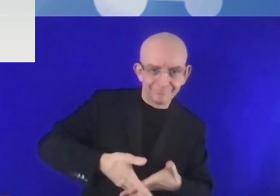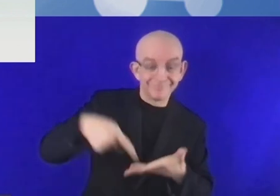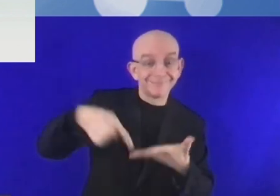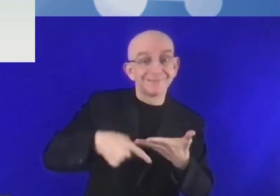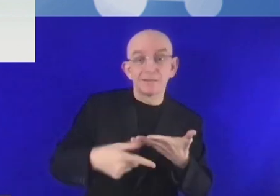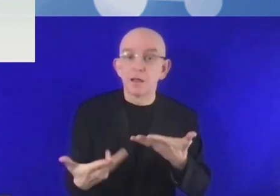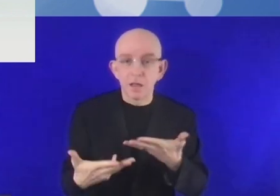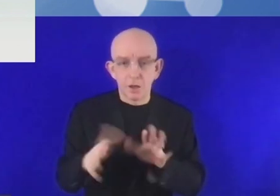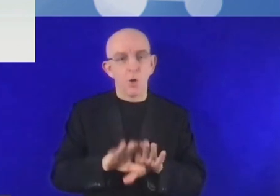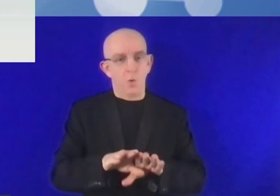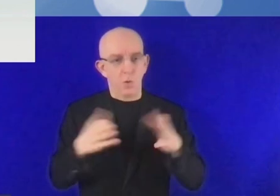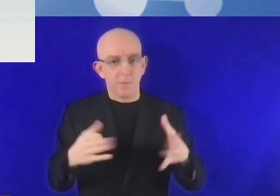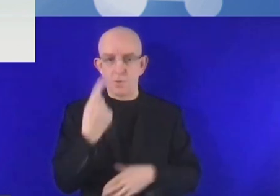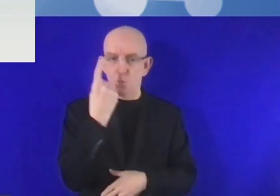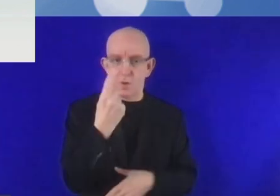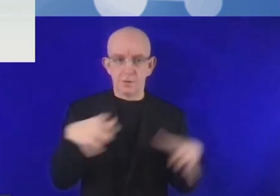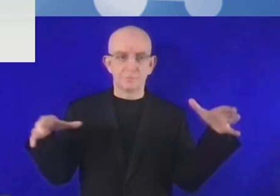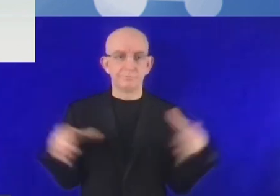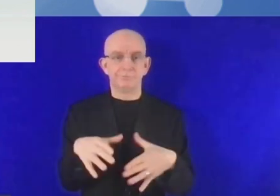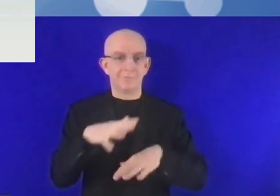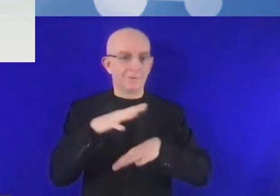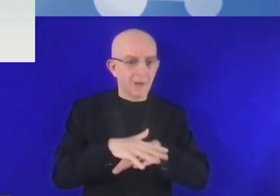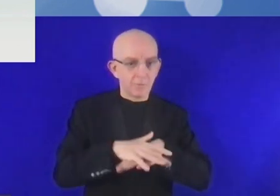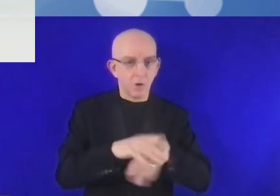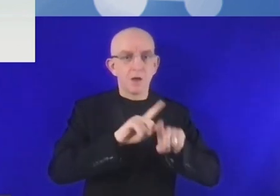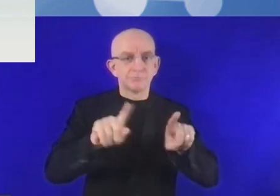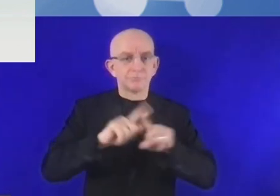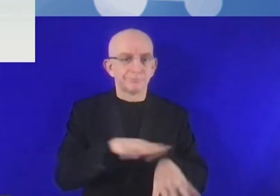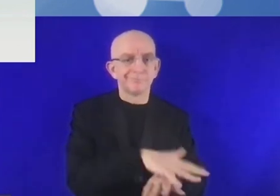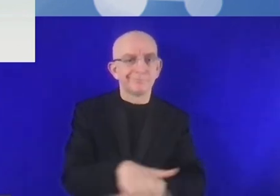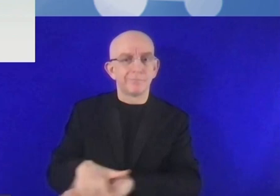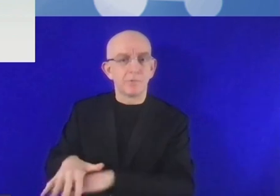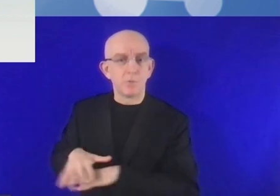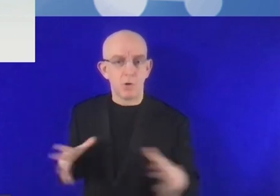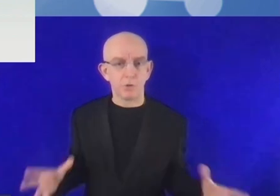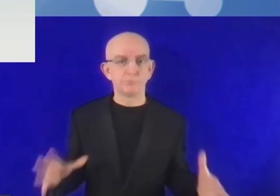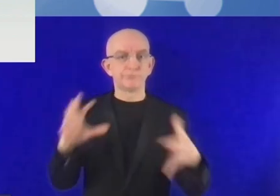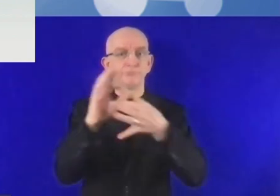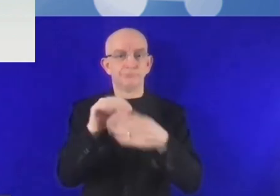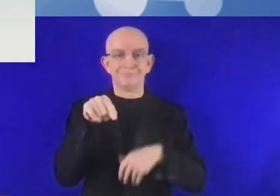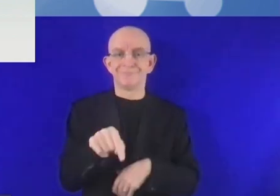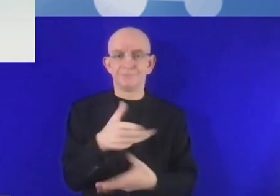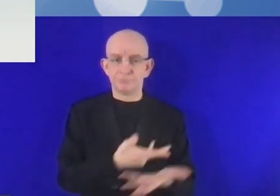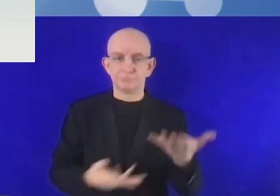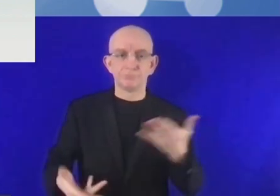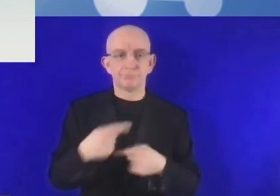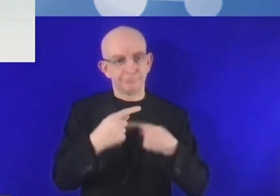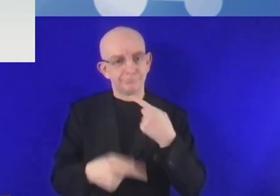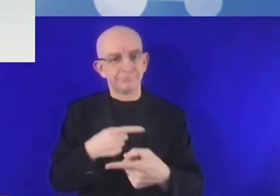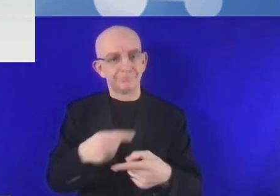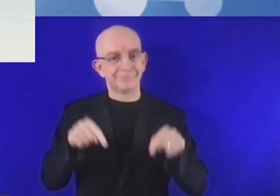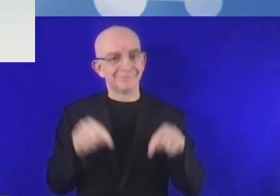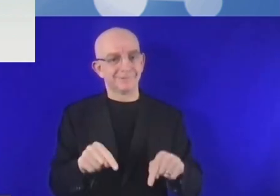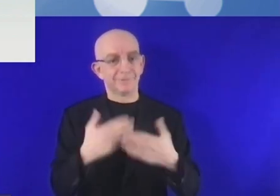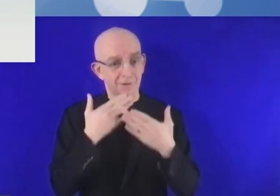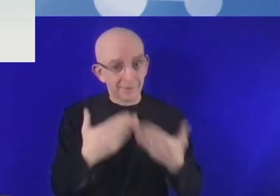otwarta, jednolita, stabilna. Chcemy upewnić się, że ta sieć taka właśnie będzie, otwarta i przyjazna. Bardzo serdecznie dziękuję Państwu